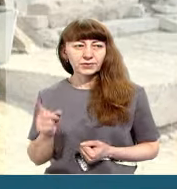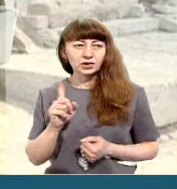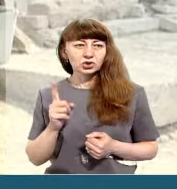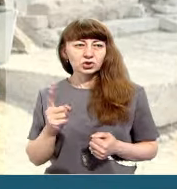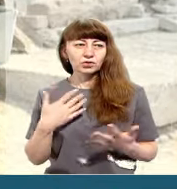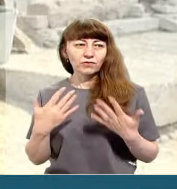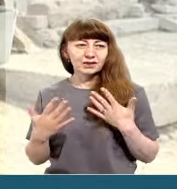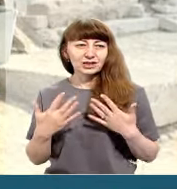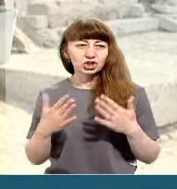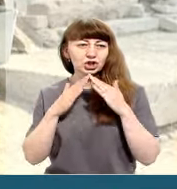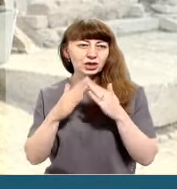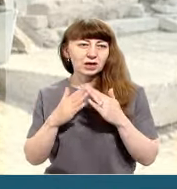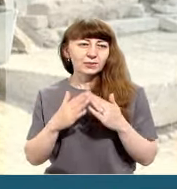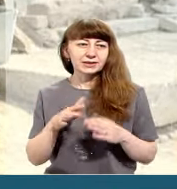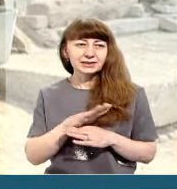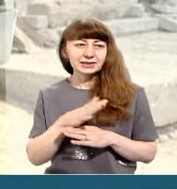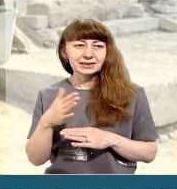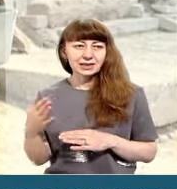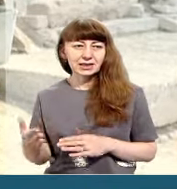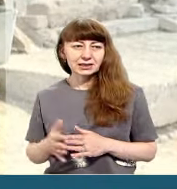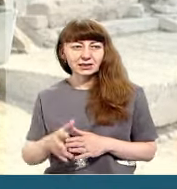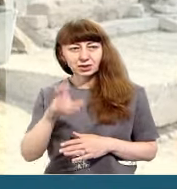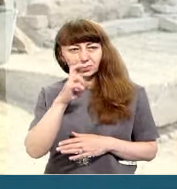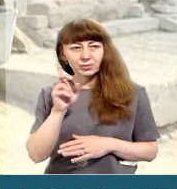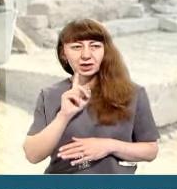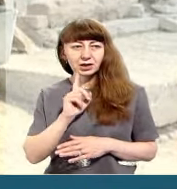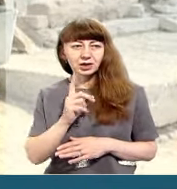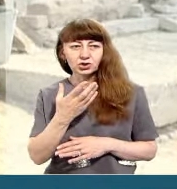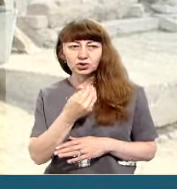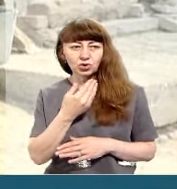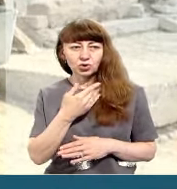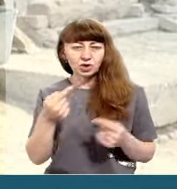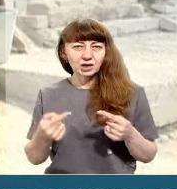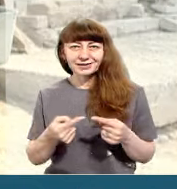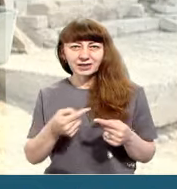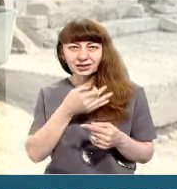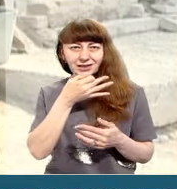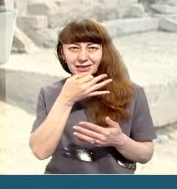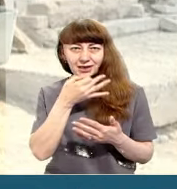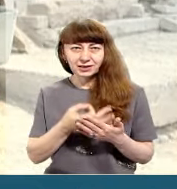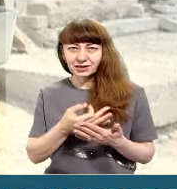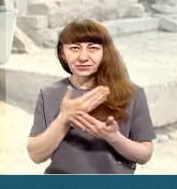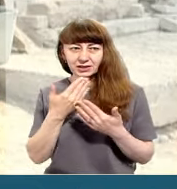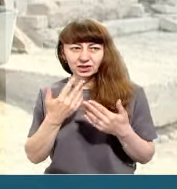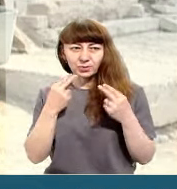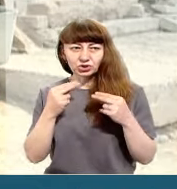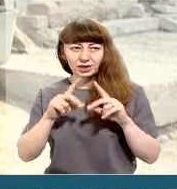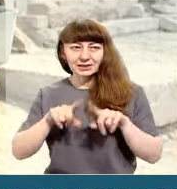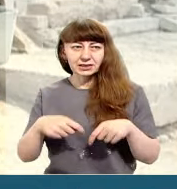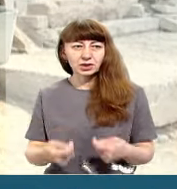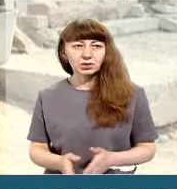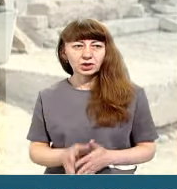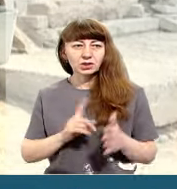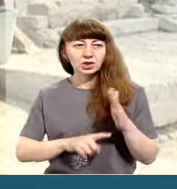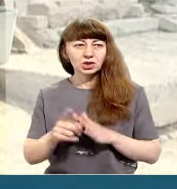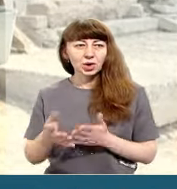относится именно жилья, со стороны государства еще никто конкретных слов, обещаний, ничего не дает.